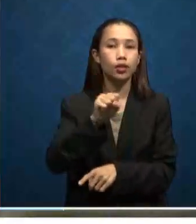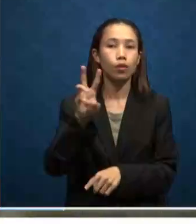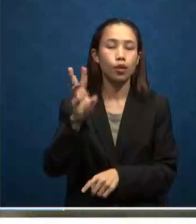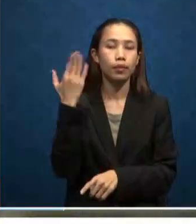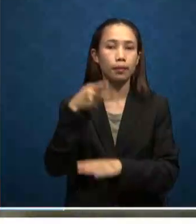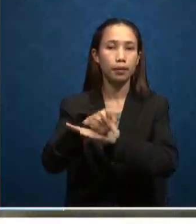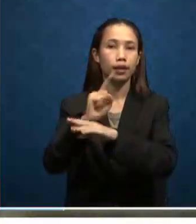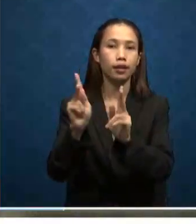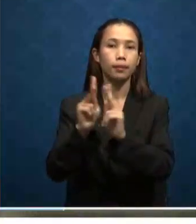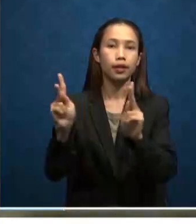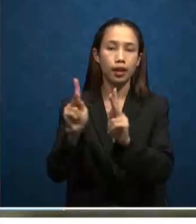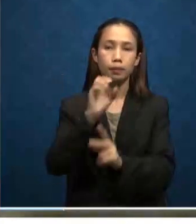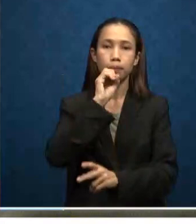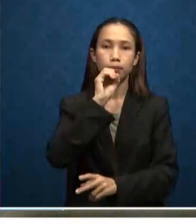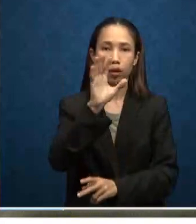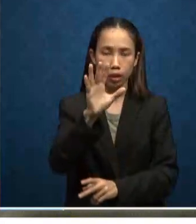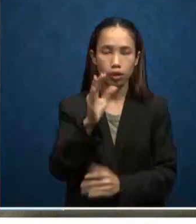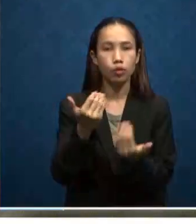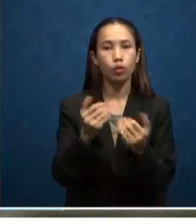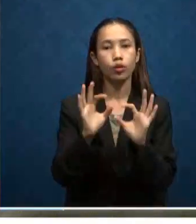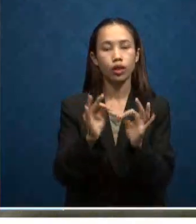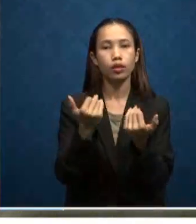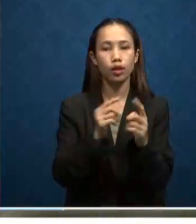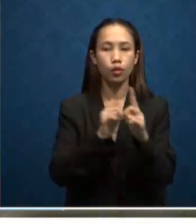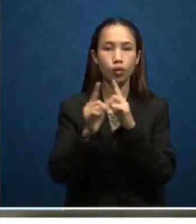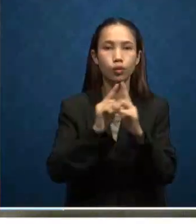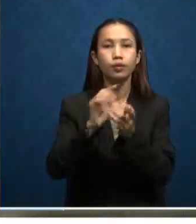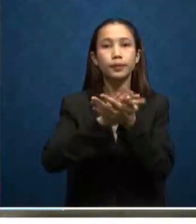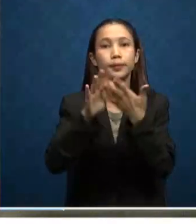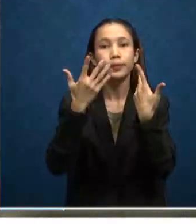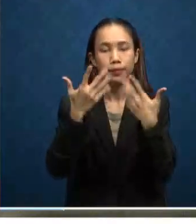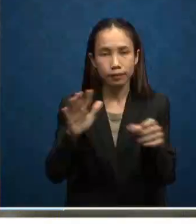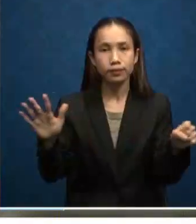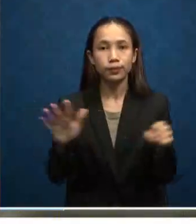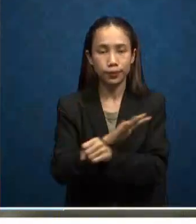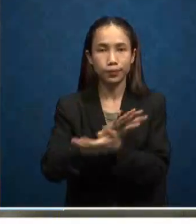าธิการที่ท่านยืนยันว่าเรื่องนี้ได้มีการคุยกันอย่างครบถ้วนแล้วครับขอบคุณครับ